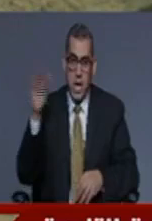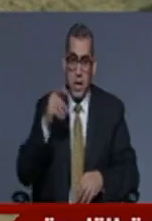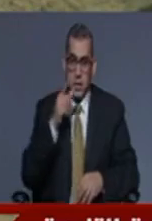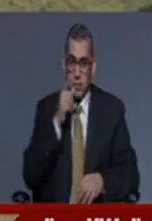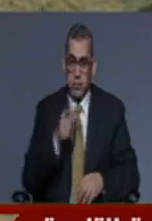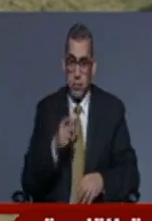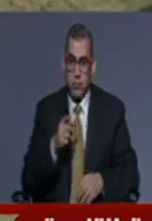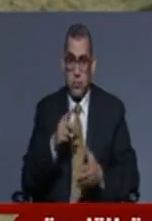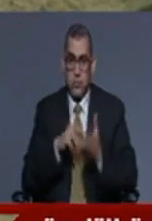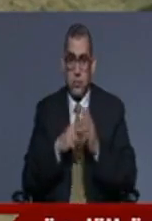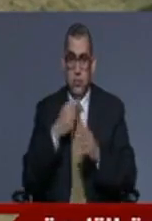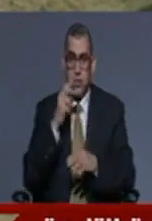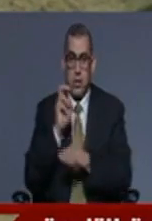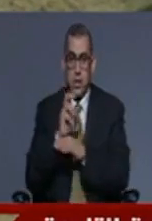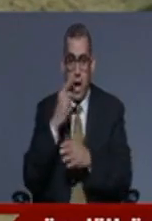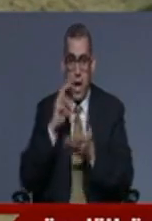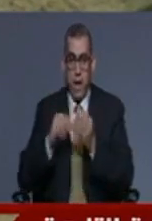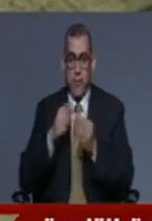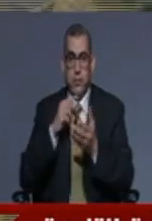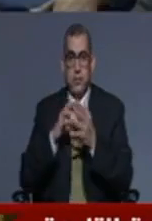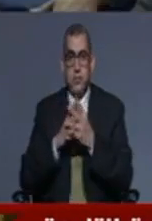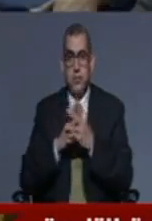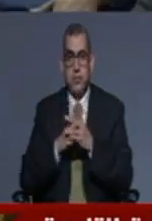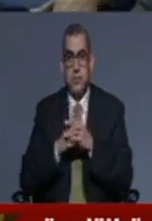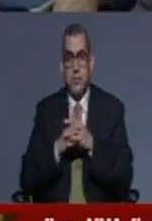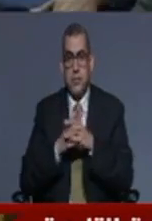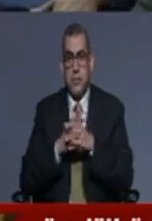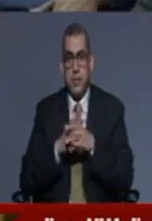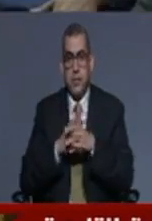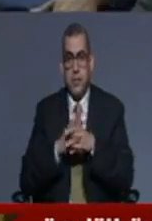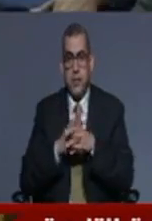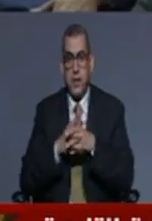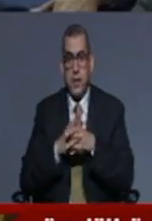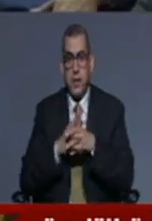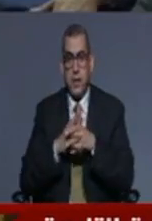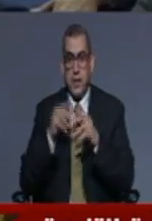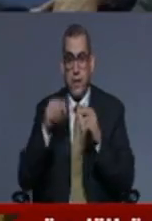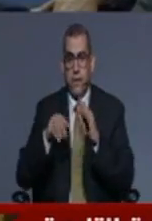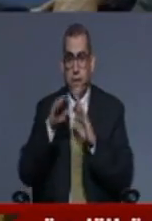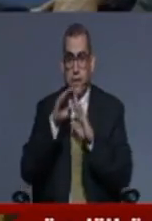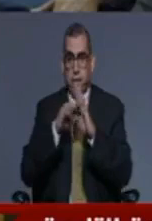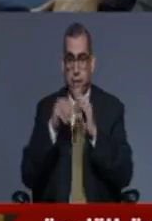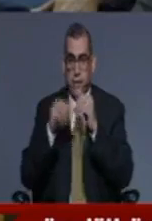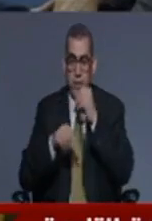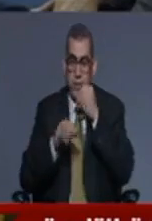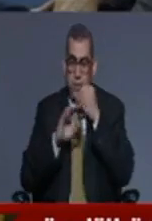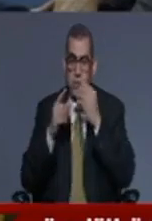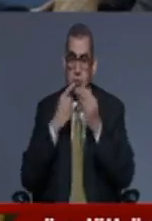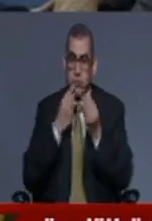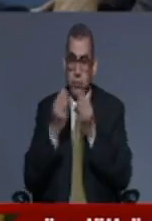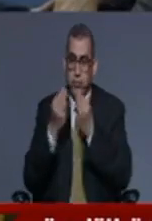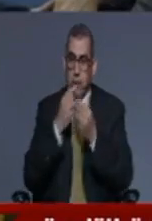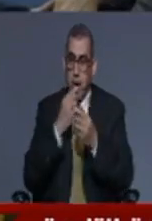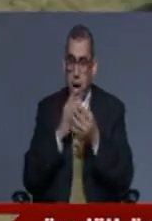نحن بكل بساطة نطلب أن يكون لدينا محادثة